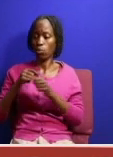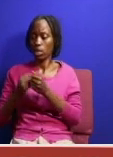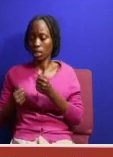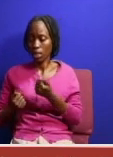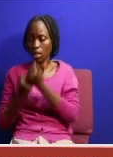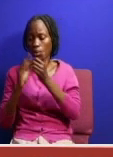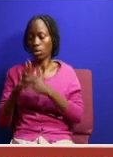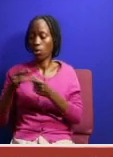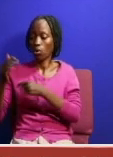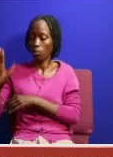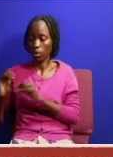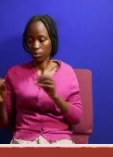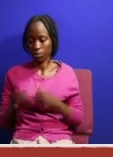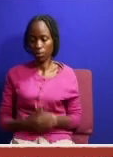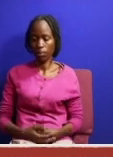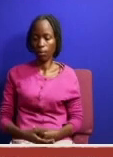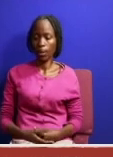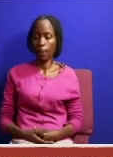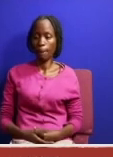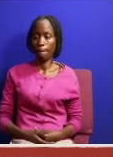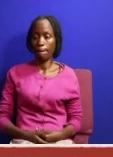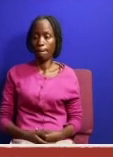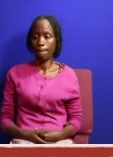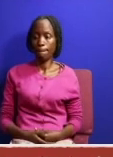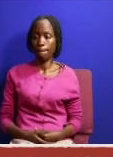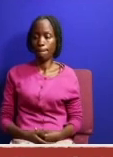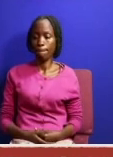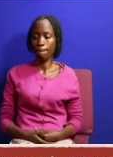hamtarudi kule mmetoka. Reporting for OPTV News Watch, I'm Gloria Musimbi.